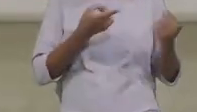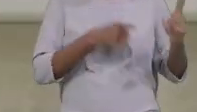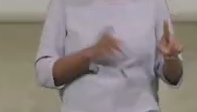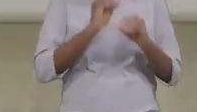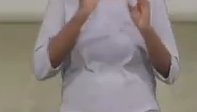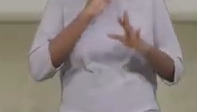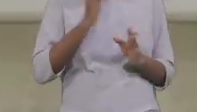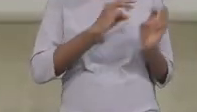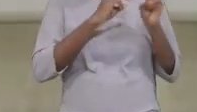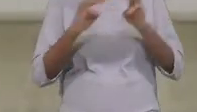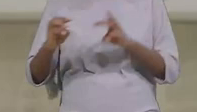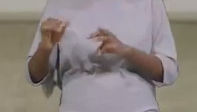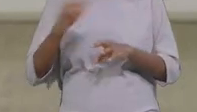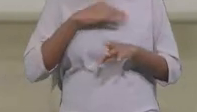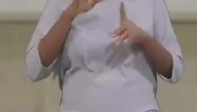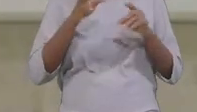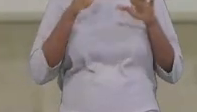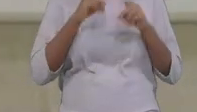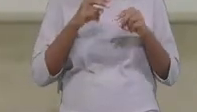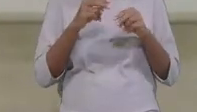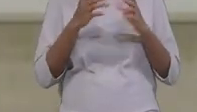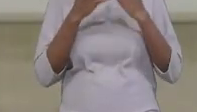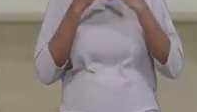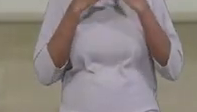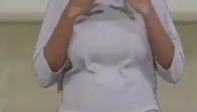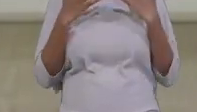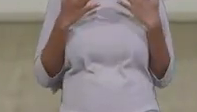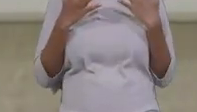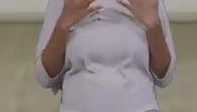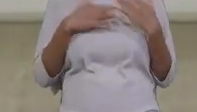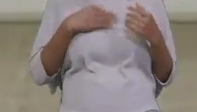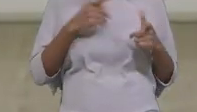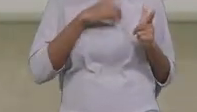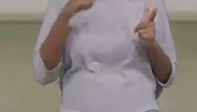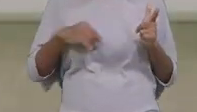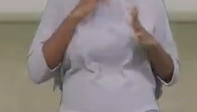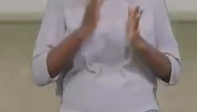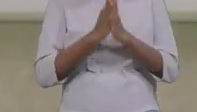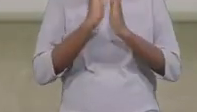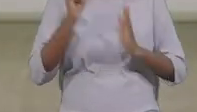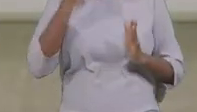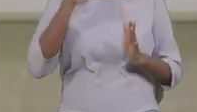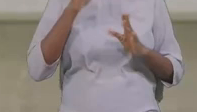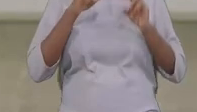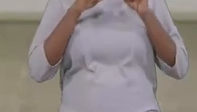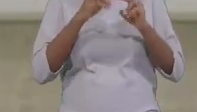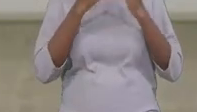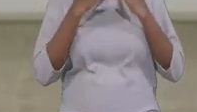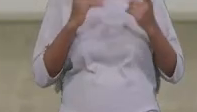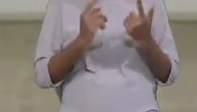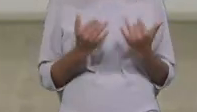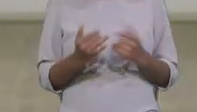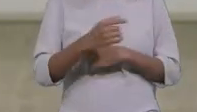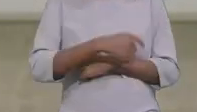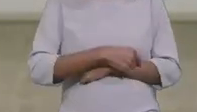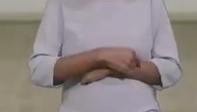se passe et rien ne bouge? Et tu as l'air triste. Et le Seigneur te pose la question. Tu as l'air